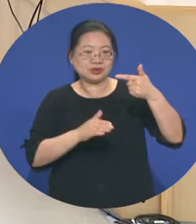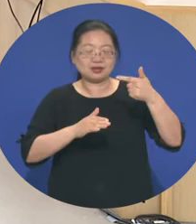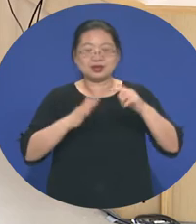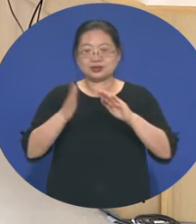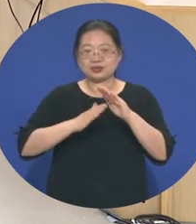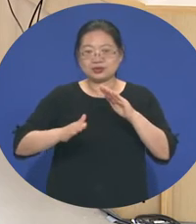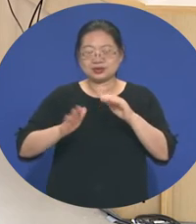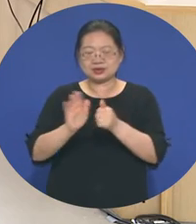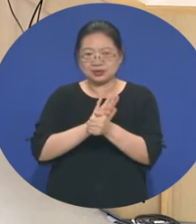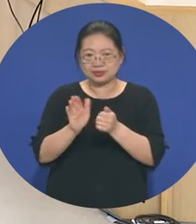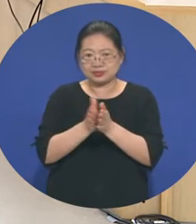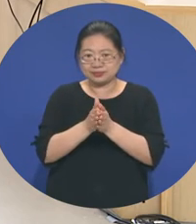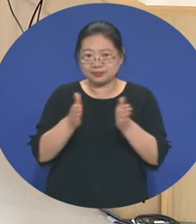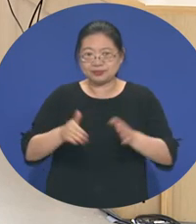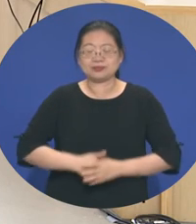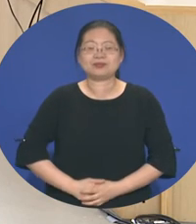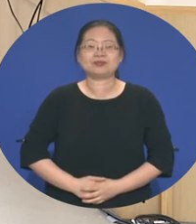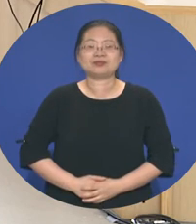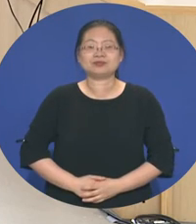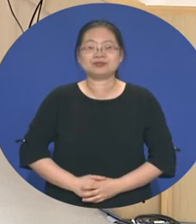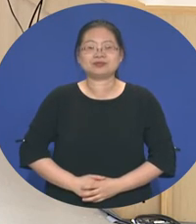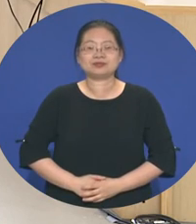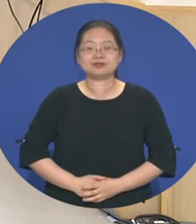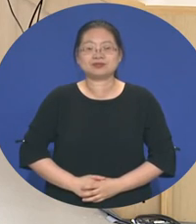서비스를 시작할 계획입니다